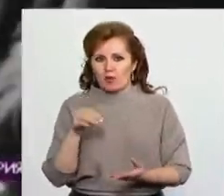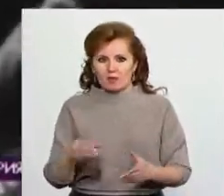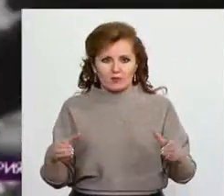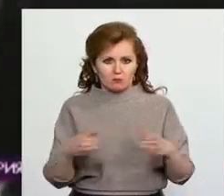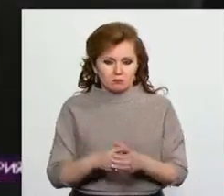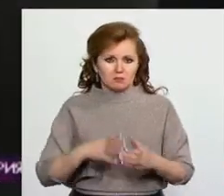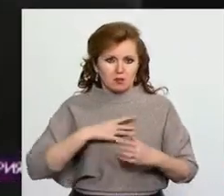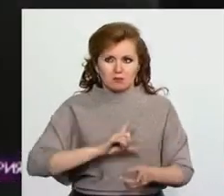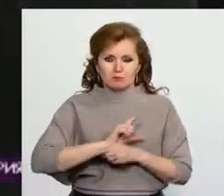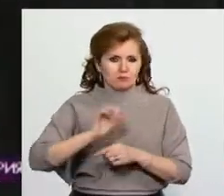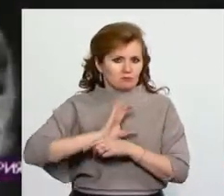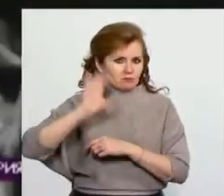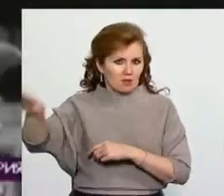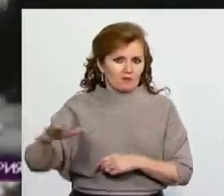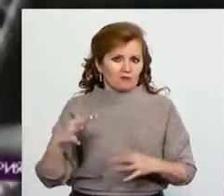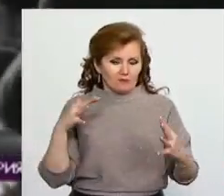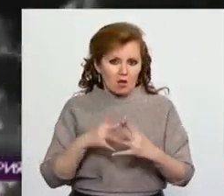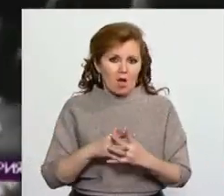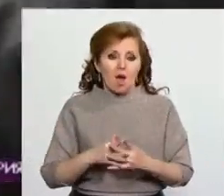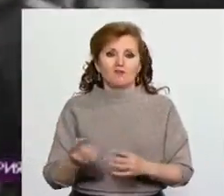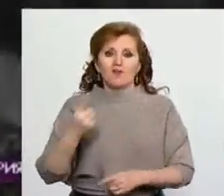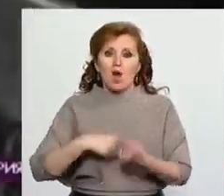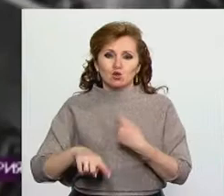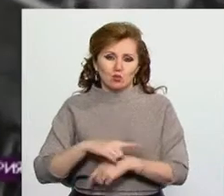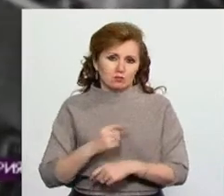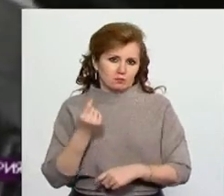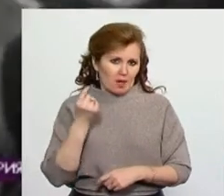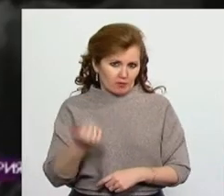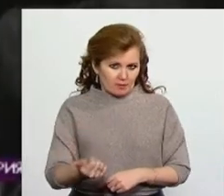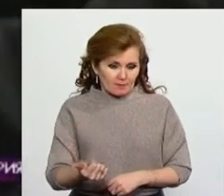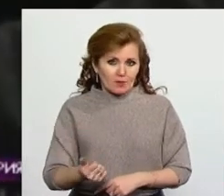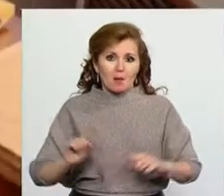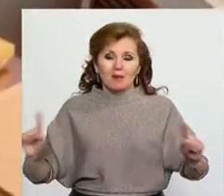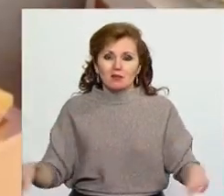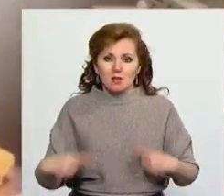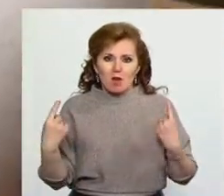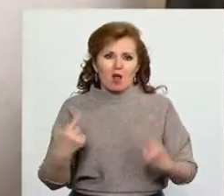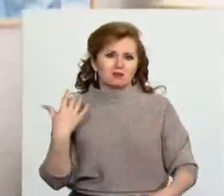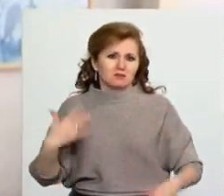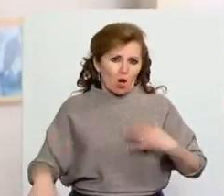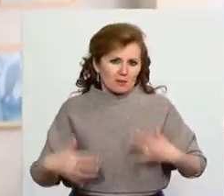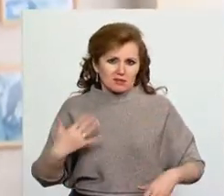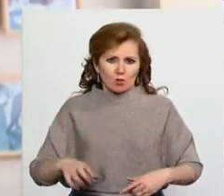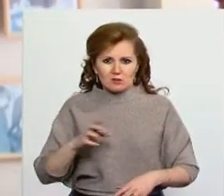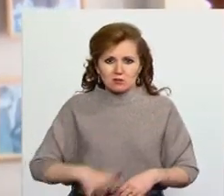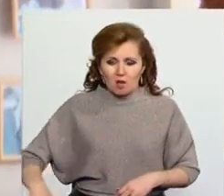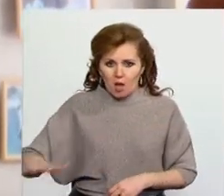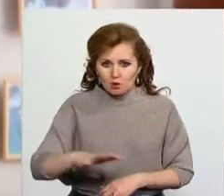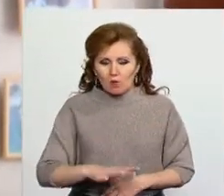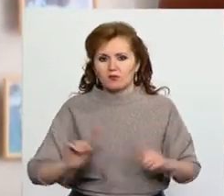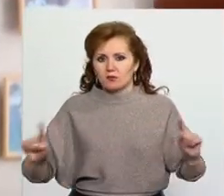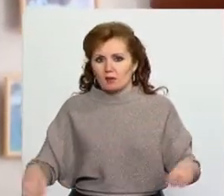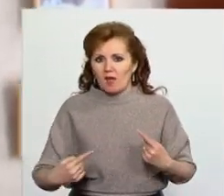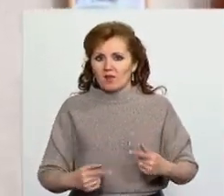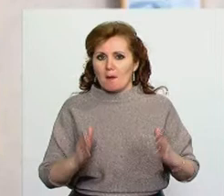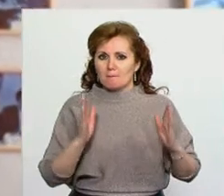мобилизована, вернулись единицы. Поднимали обессиленную страну, в том числе и восстанавливая правопорядок. Наш